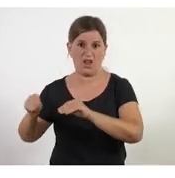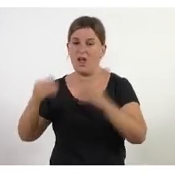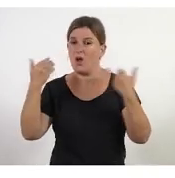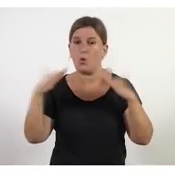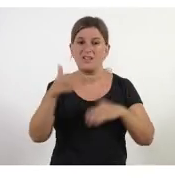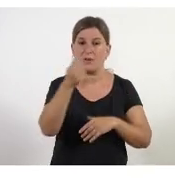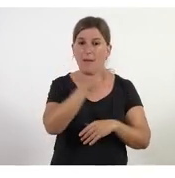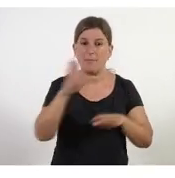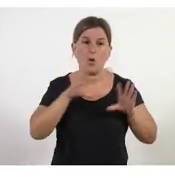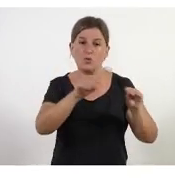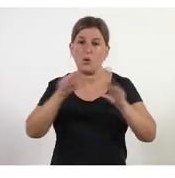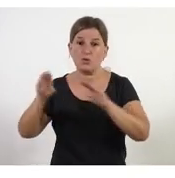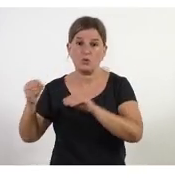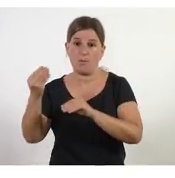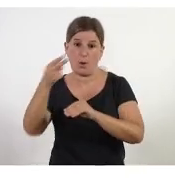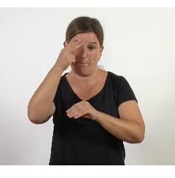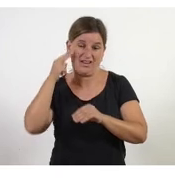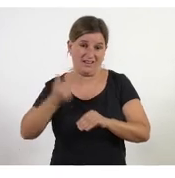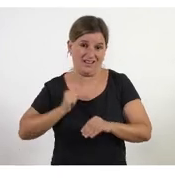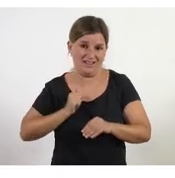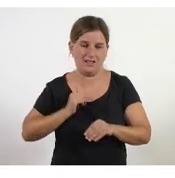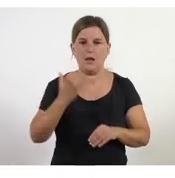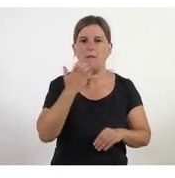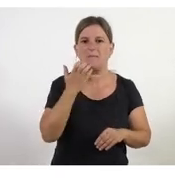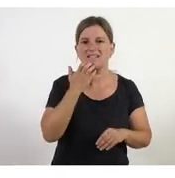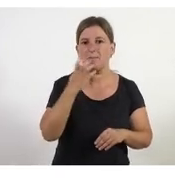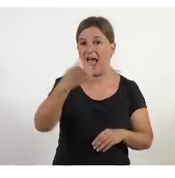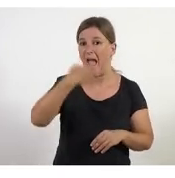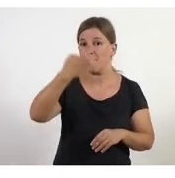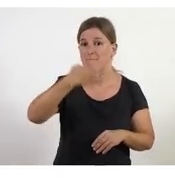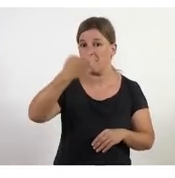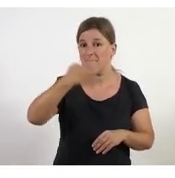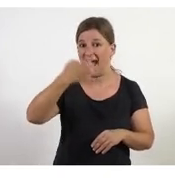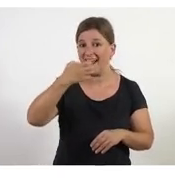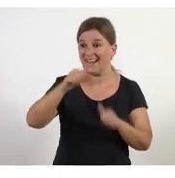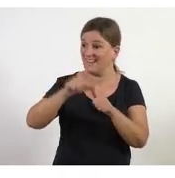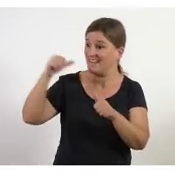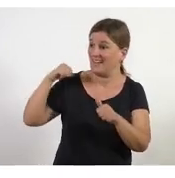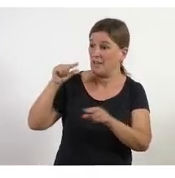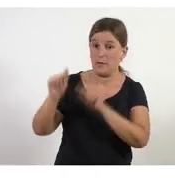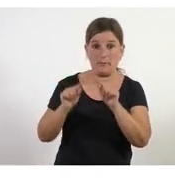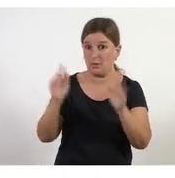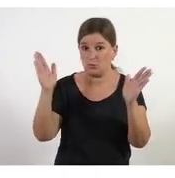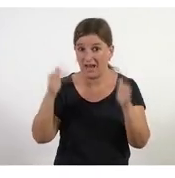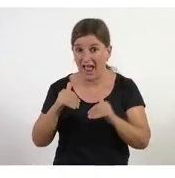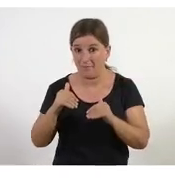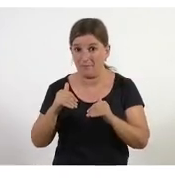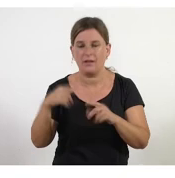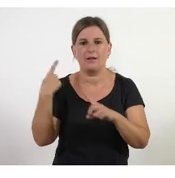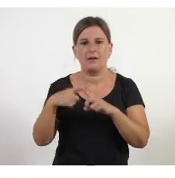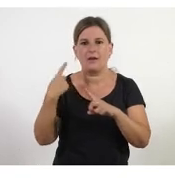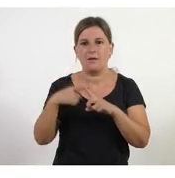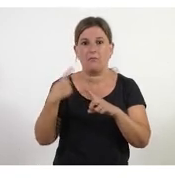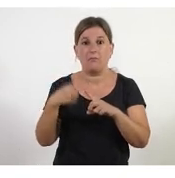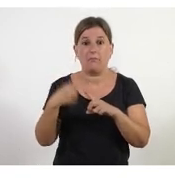servir moltíssim. També els Mac sembla que feia anys no tenien virus, era perquè tenien una quota